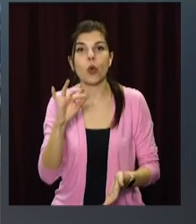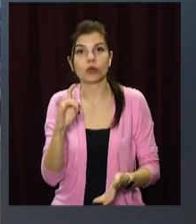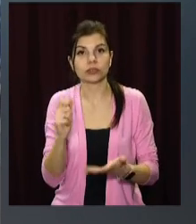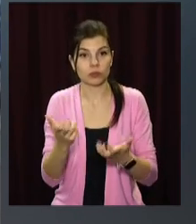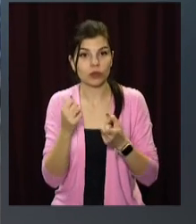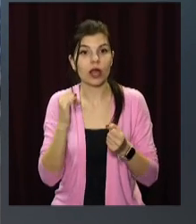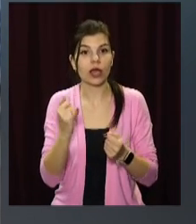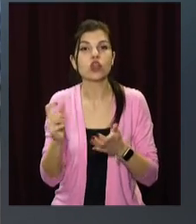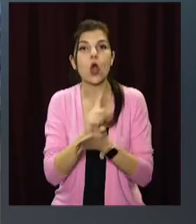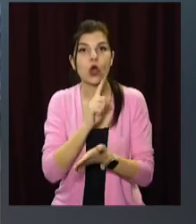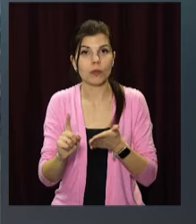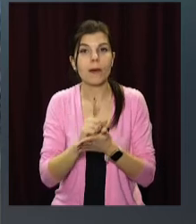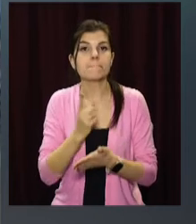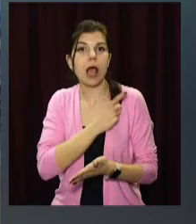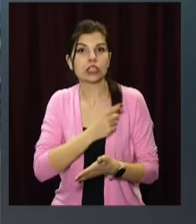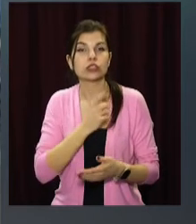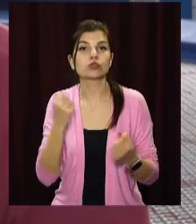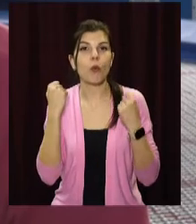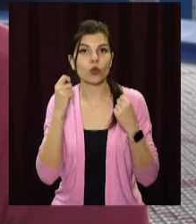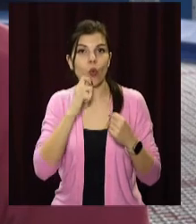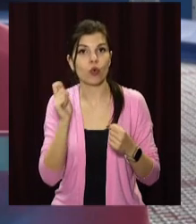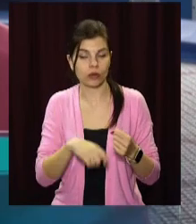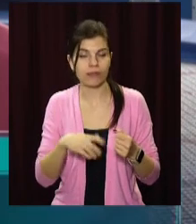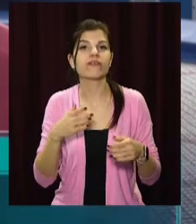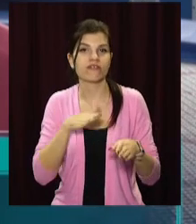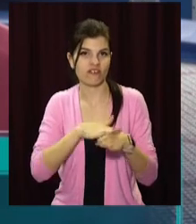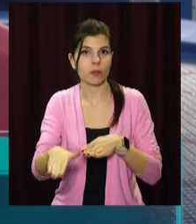і виконав норматив майстра спорту України. Це була